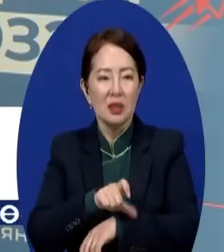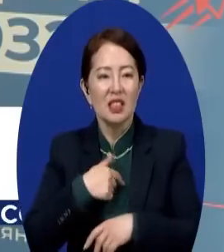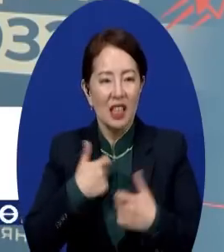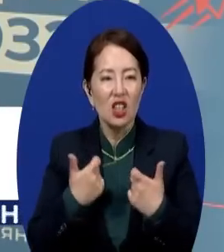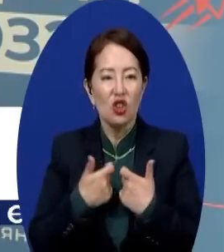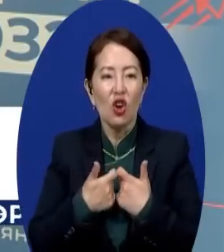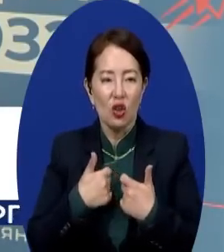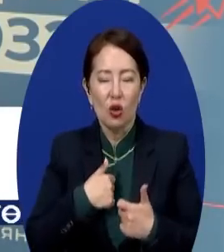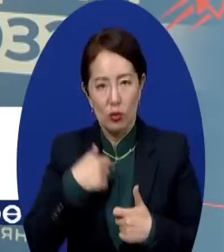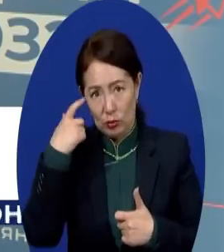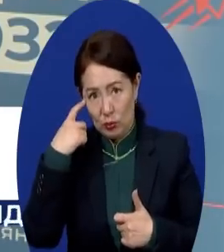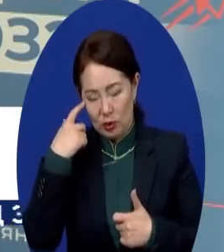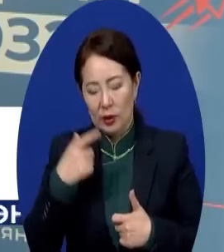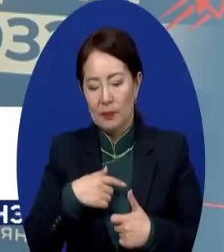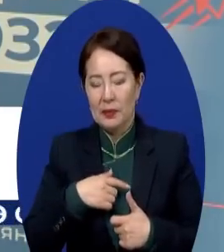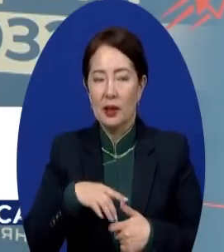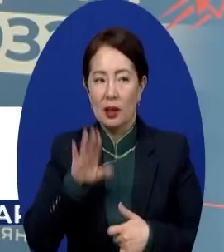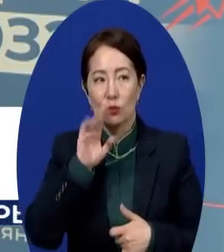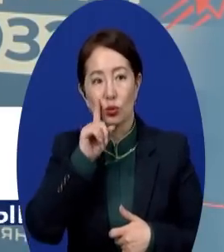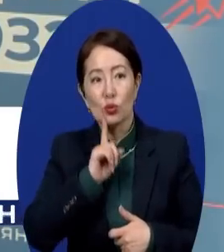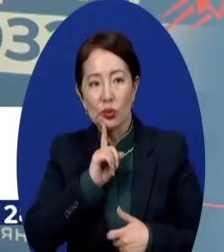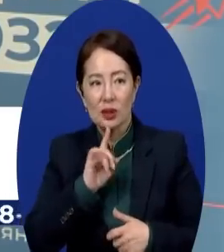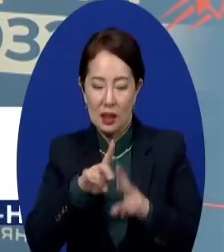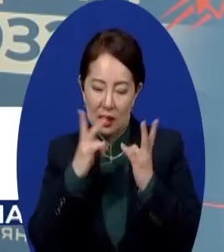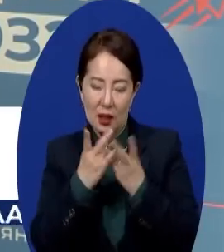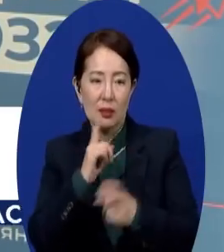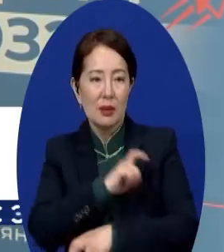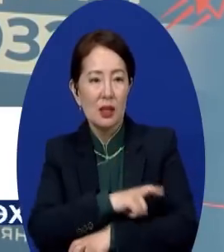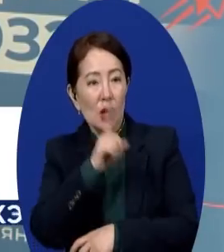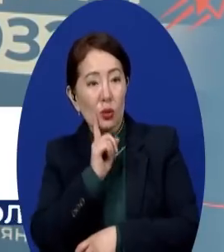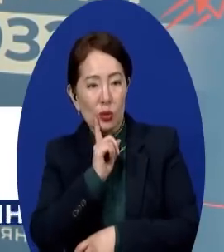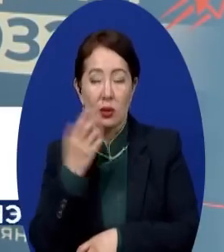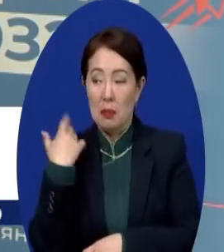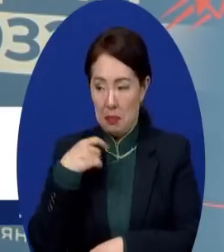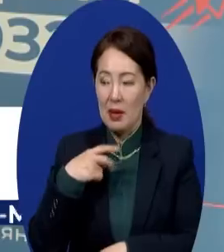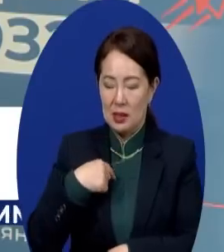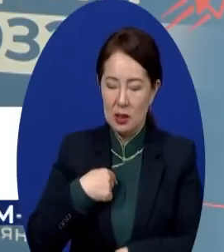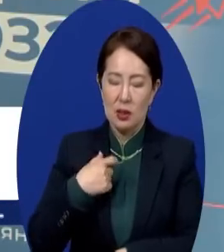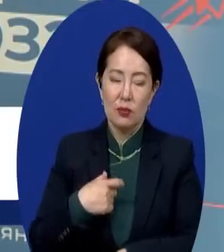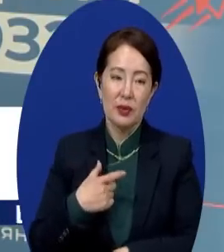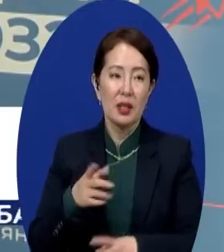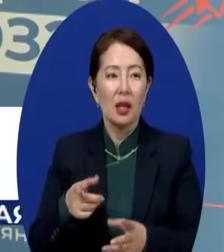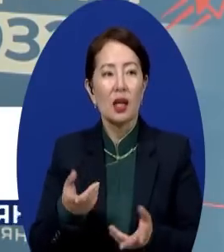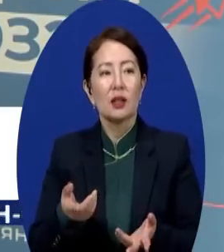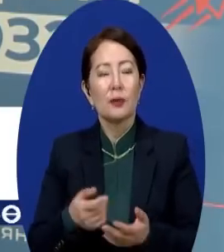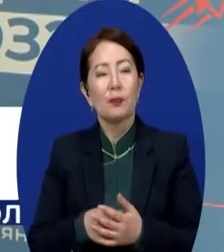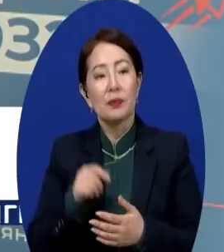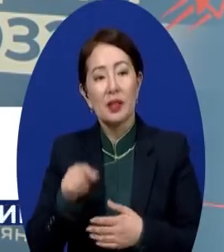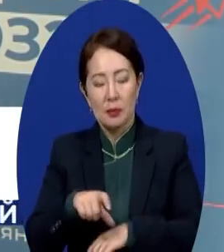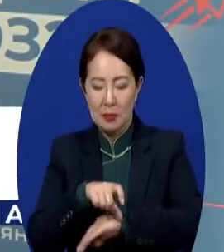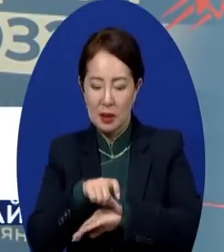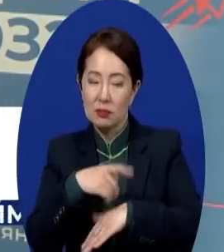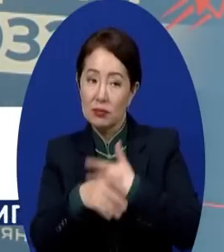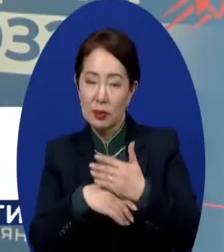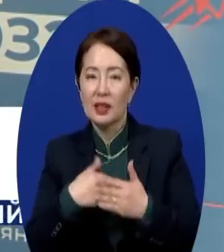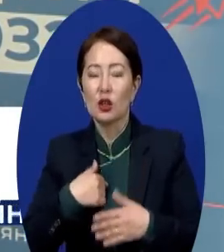байна. Тэгээд ингээд зүгээр амар дуртай би нийгмийн хичээлд ер нь аягүй дуртай байсан байхгүй. Тэгээд энэ одоо мэрэгчлэр явал